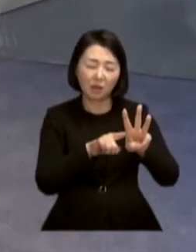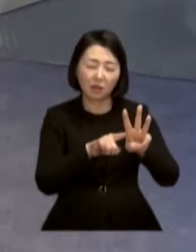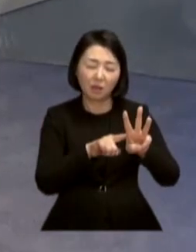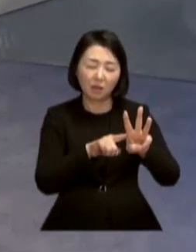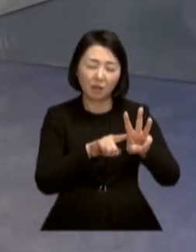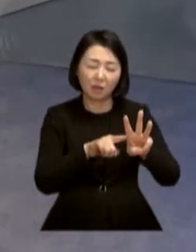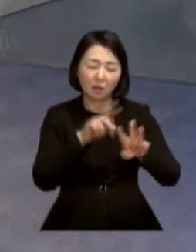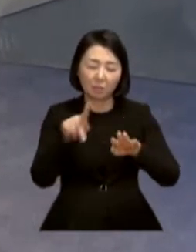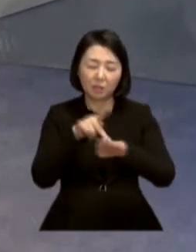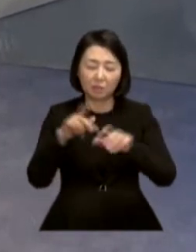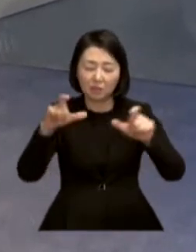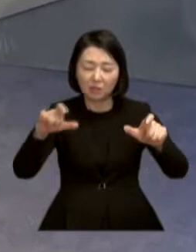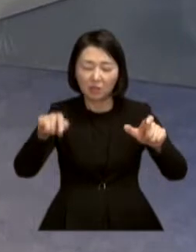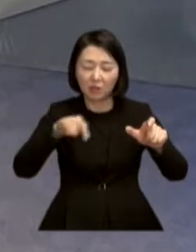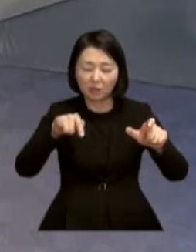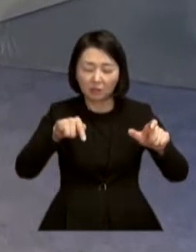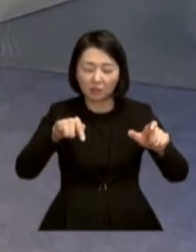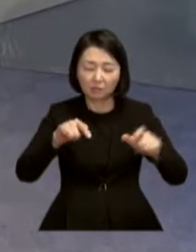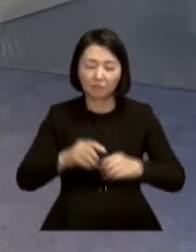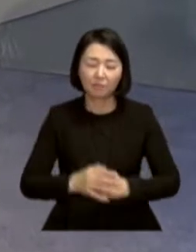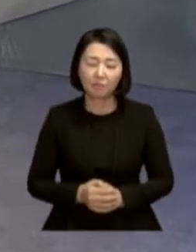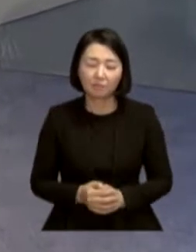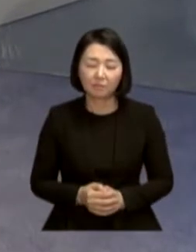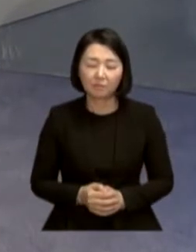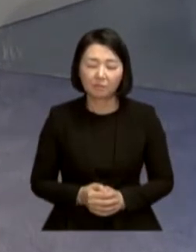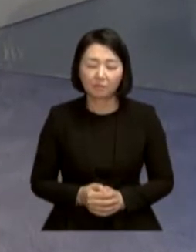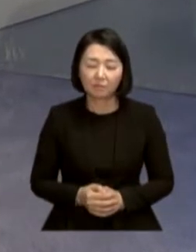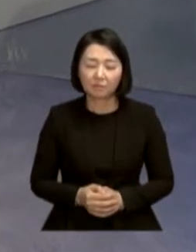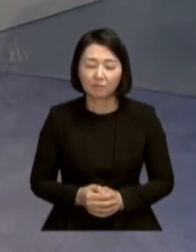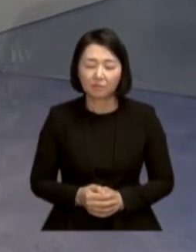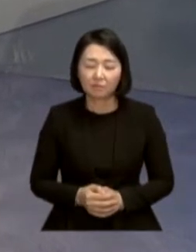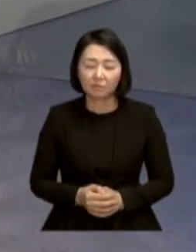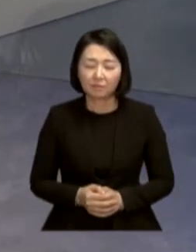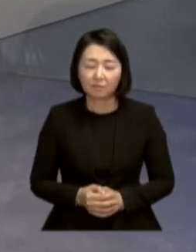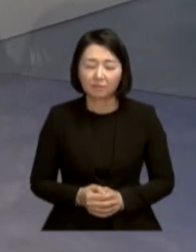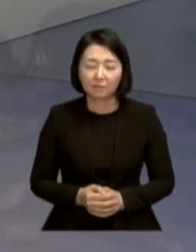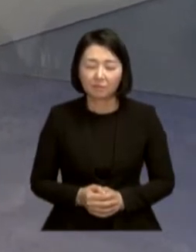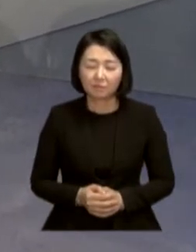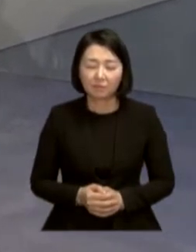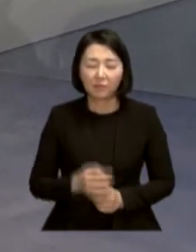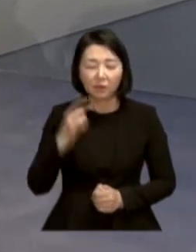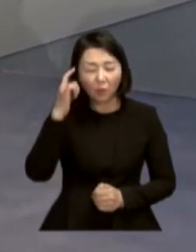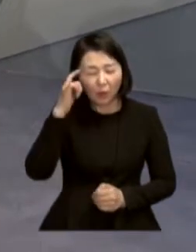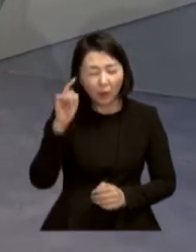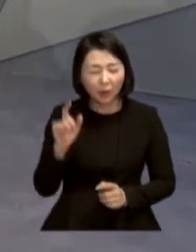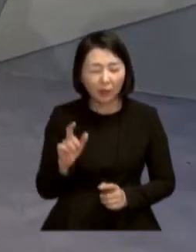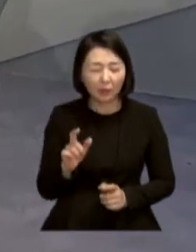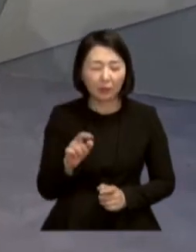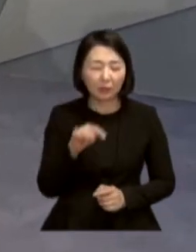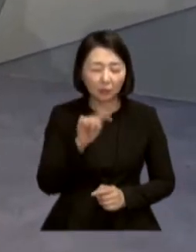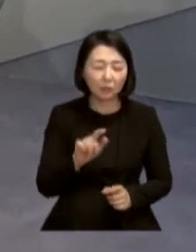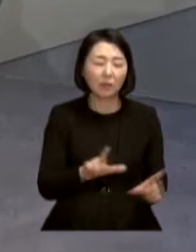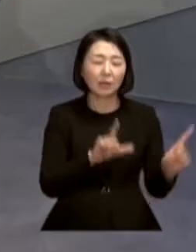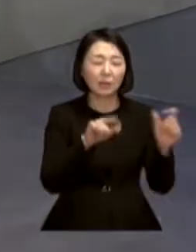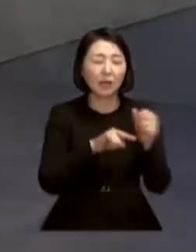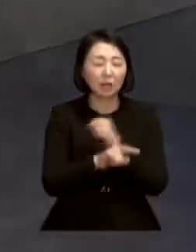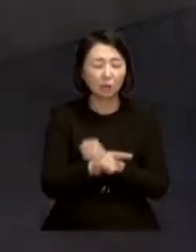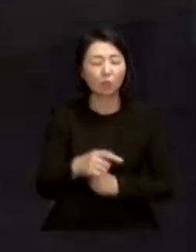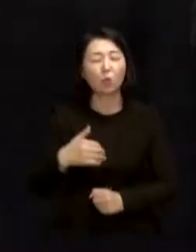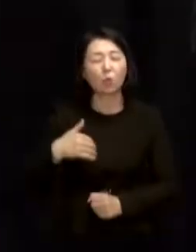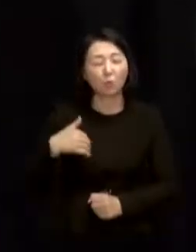자신들은 잘 이유도 모른 채 그곳에서 주님 부모님의 사역을 함께 하고 있습니다. 하나님